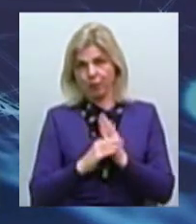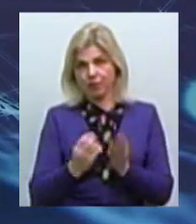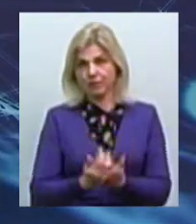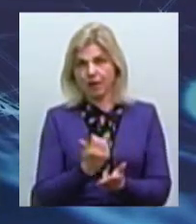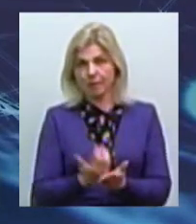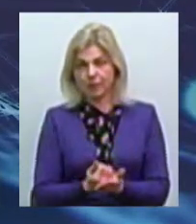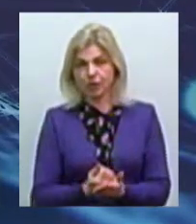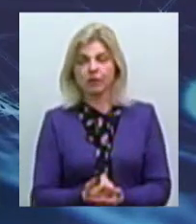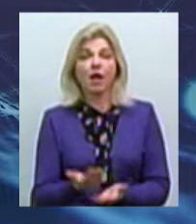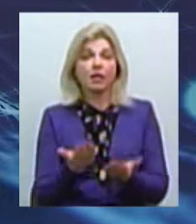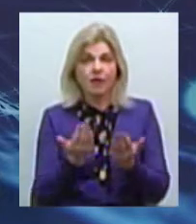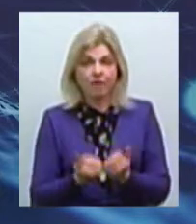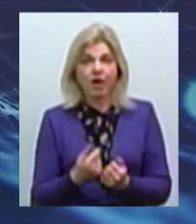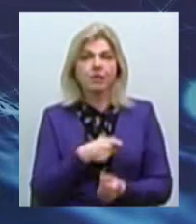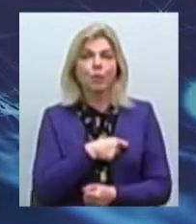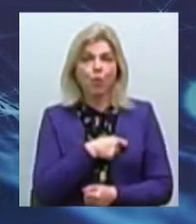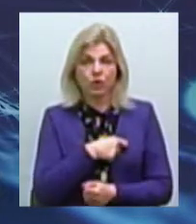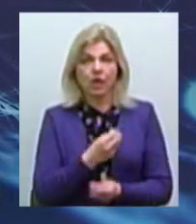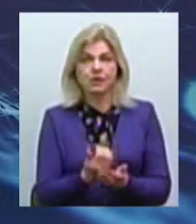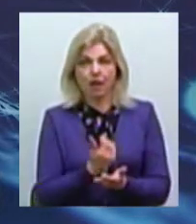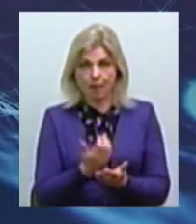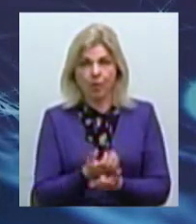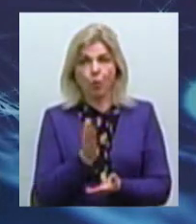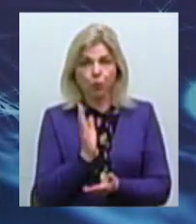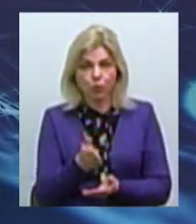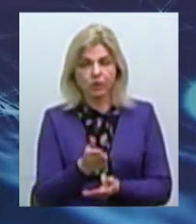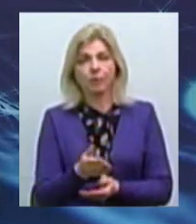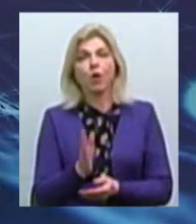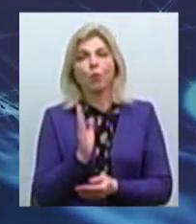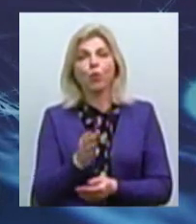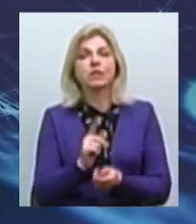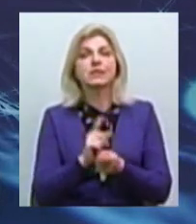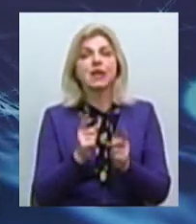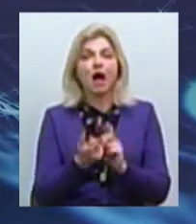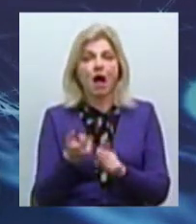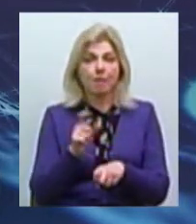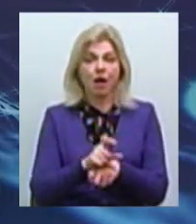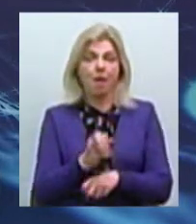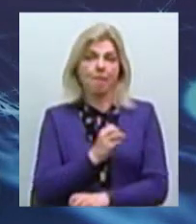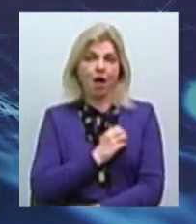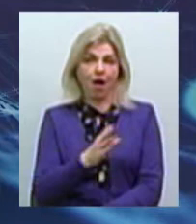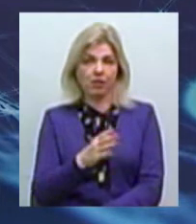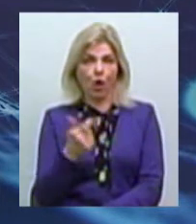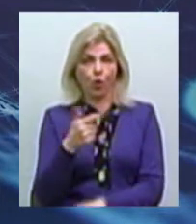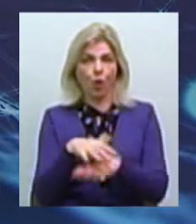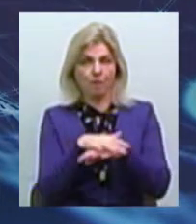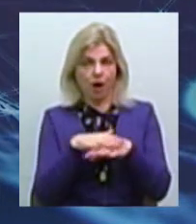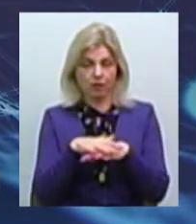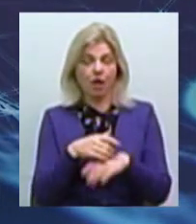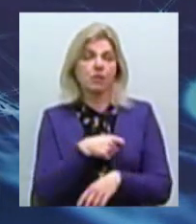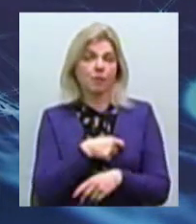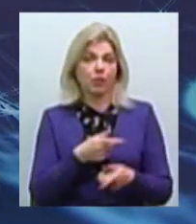говорят давайте депутатам зарабатывать будем будем самые богатые громады депутаты разумеется за а